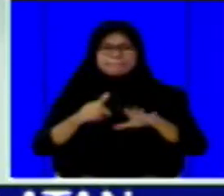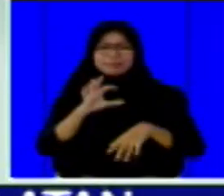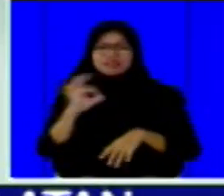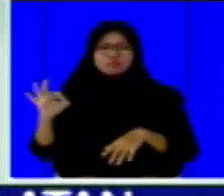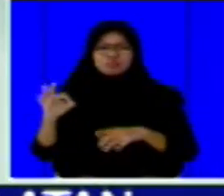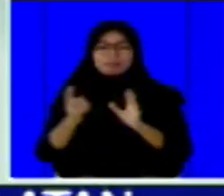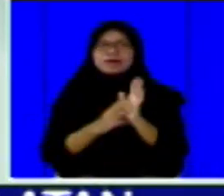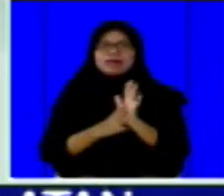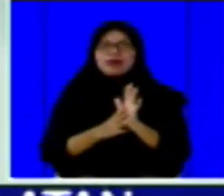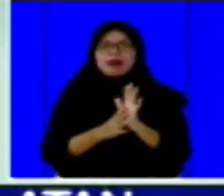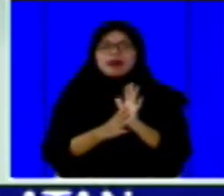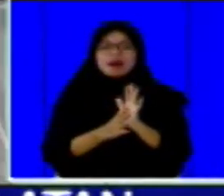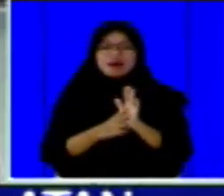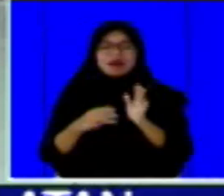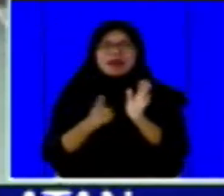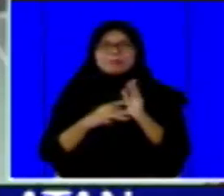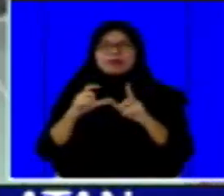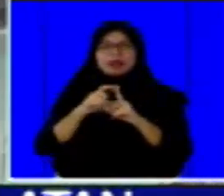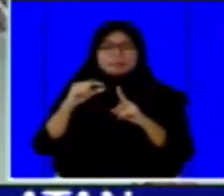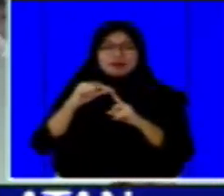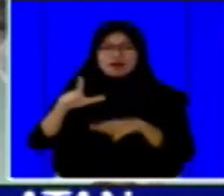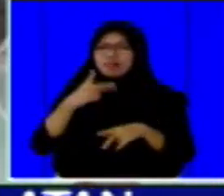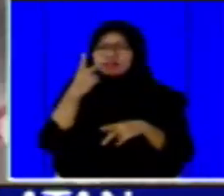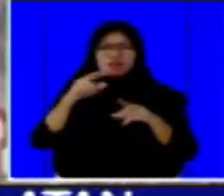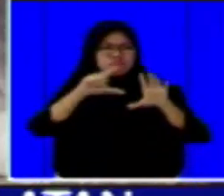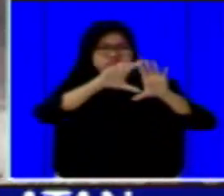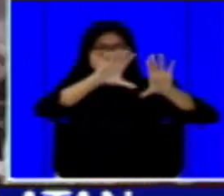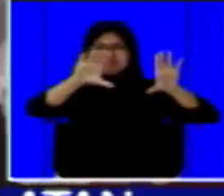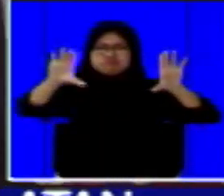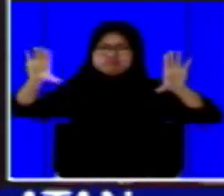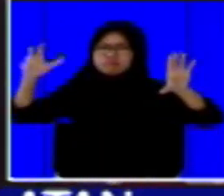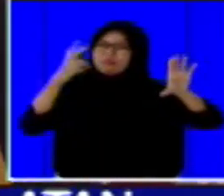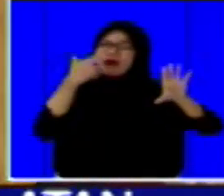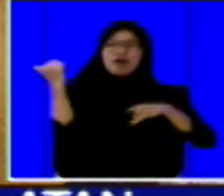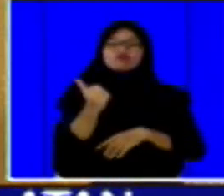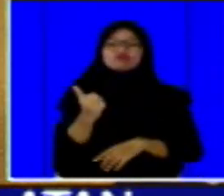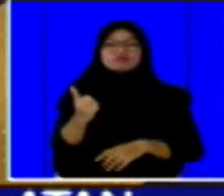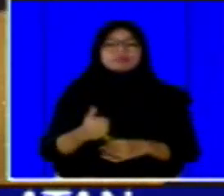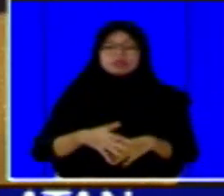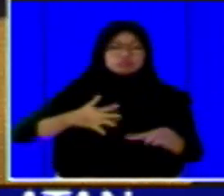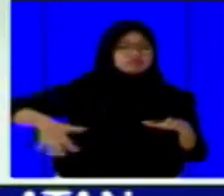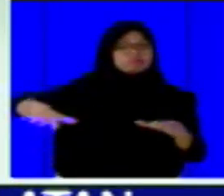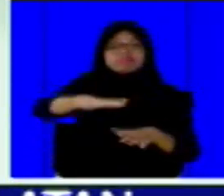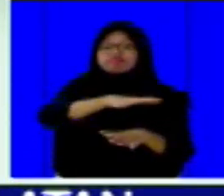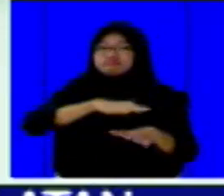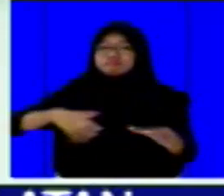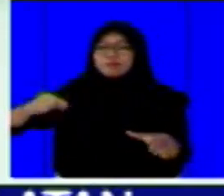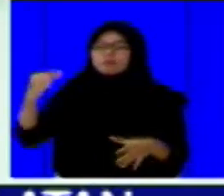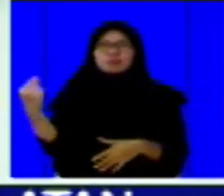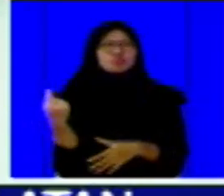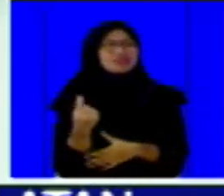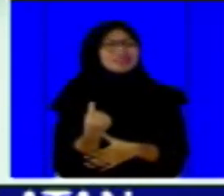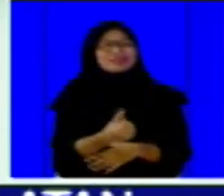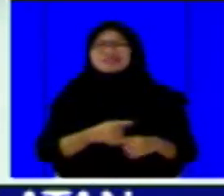unik banget, kayaknya dari sana lebih keren lagi. Kawah Putih sudah terkenal hingga ke pelosok negeri. Terletak di